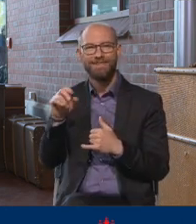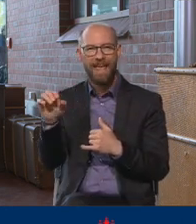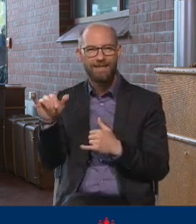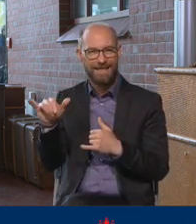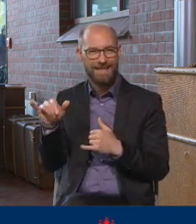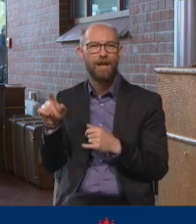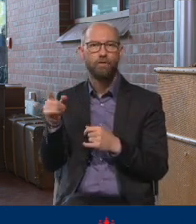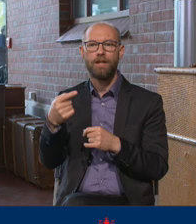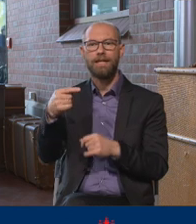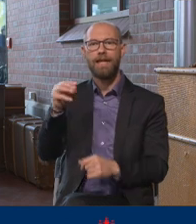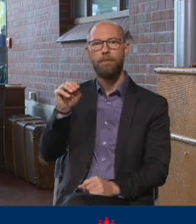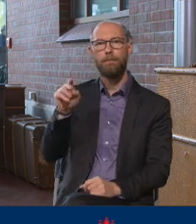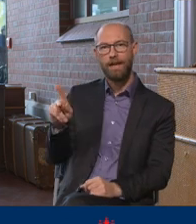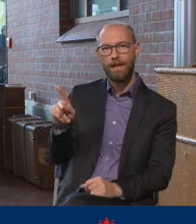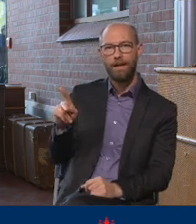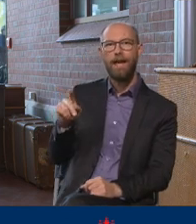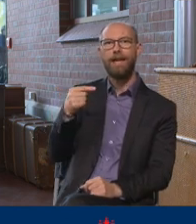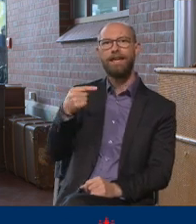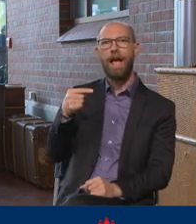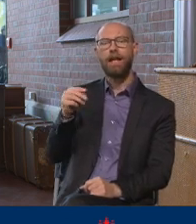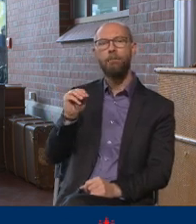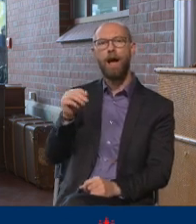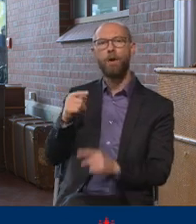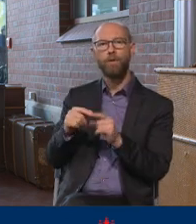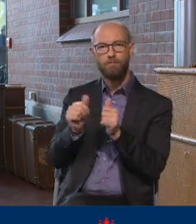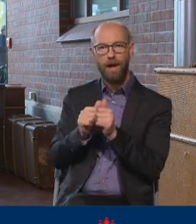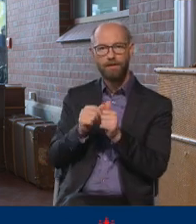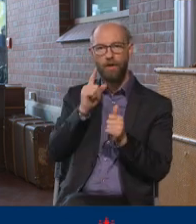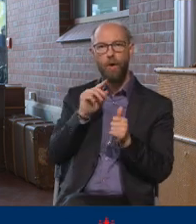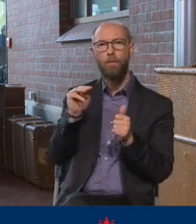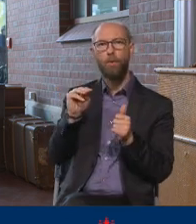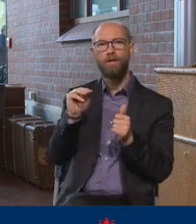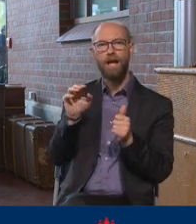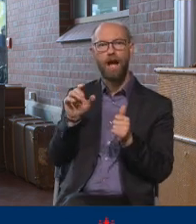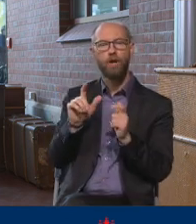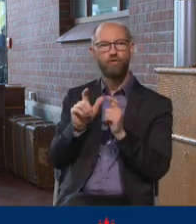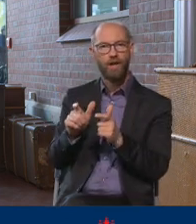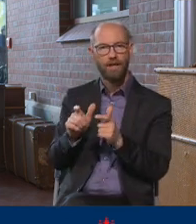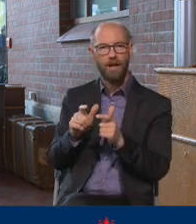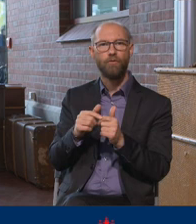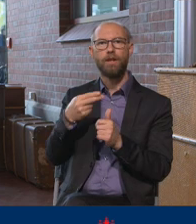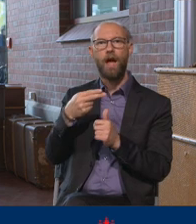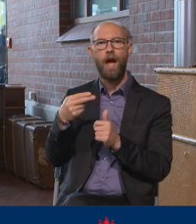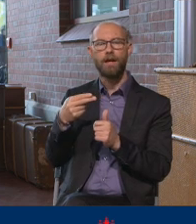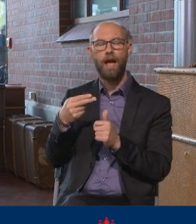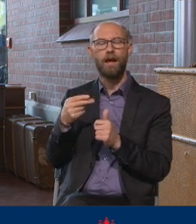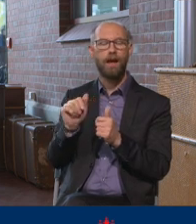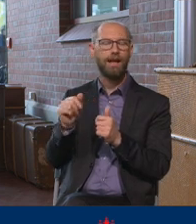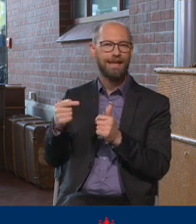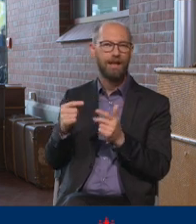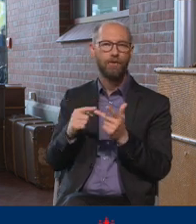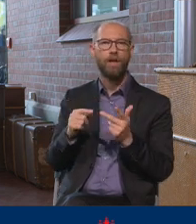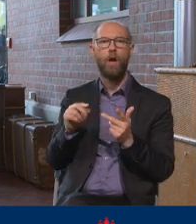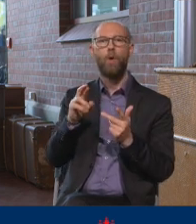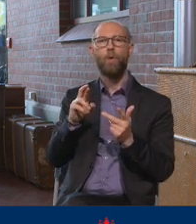gmp gerkan marg und partner dann frau monika schenk von haga partner ag herrn rotfuchs von argus